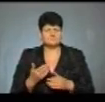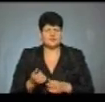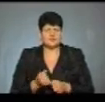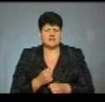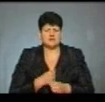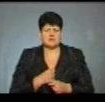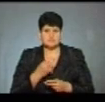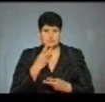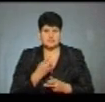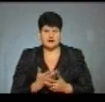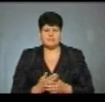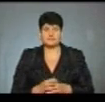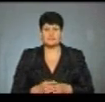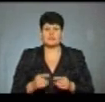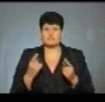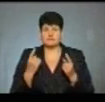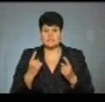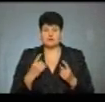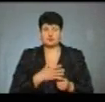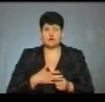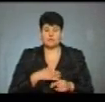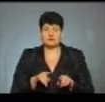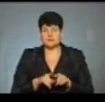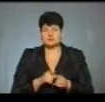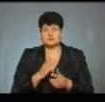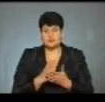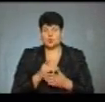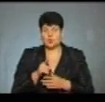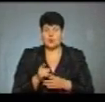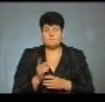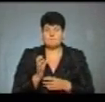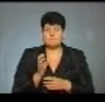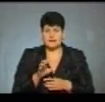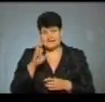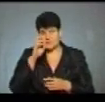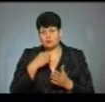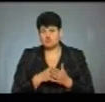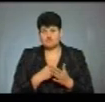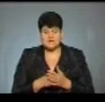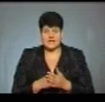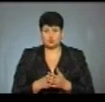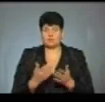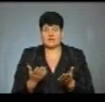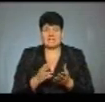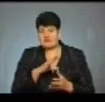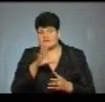жаль, спостерігаються. Велику тривогу також викликає той проект держбюджету, який всі